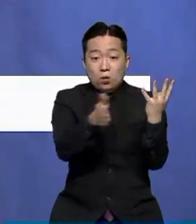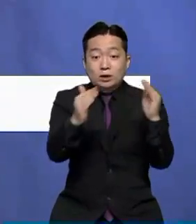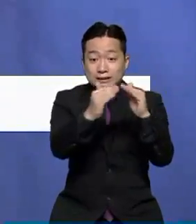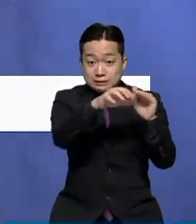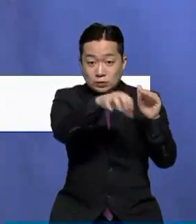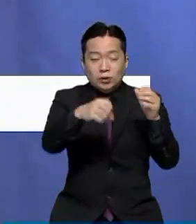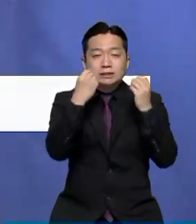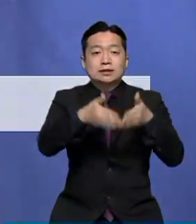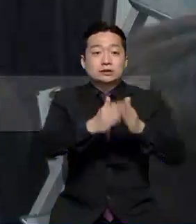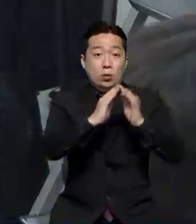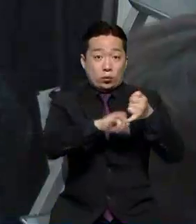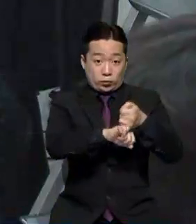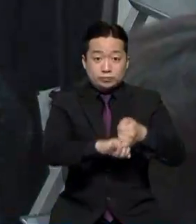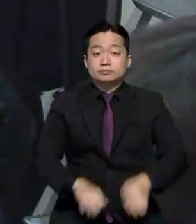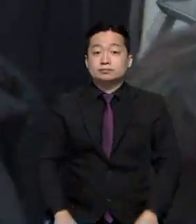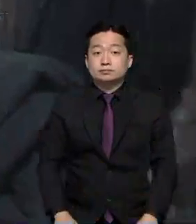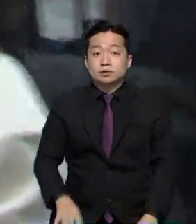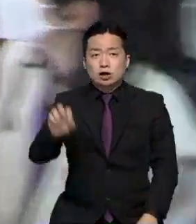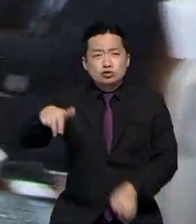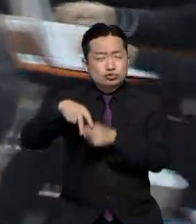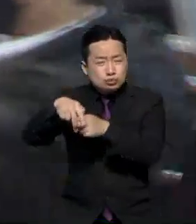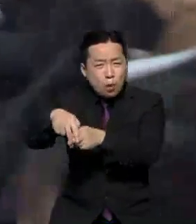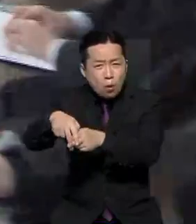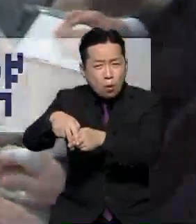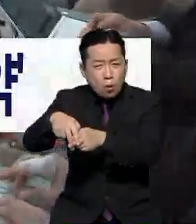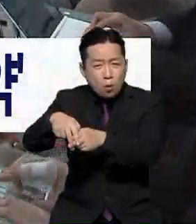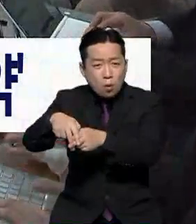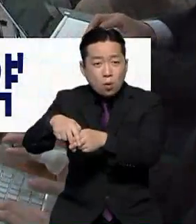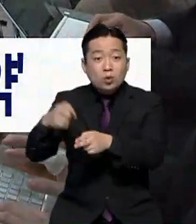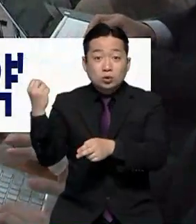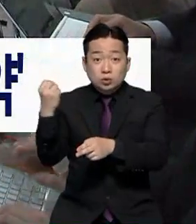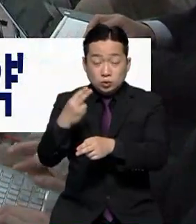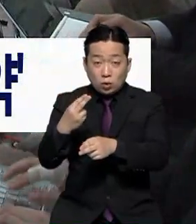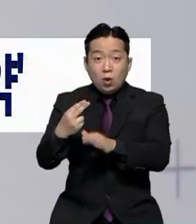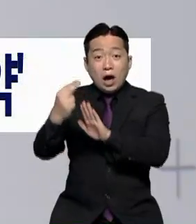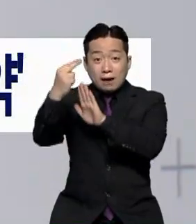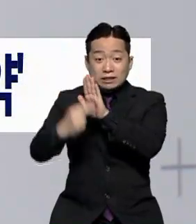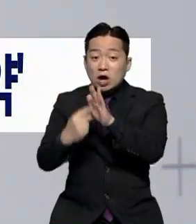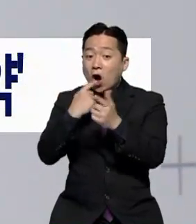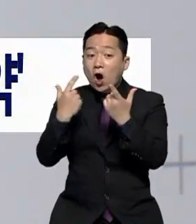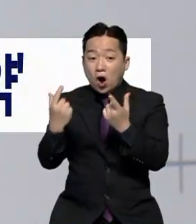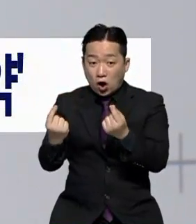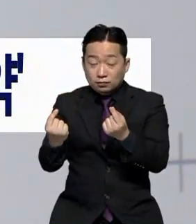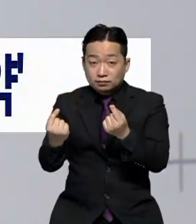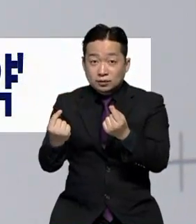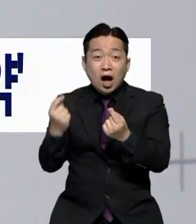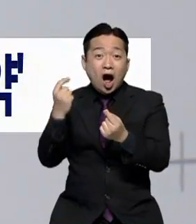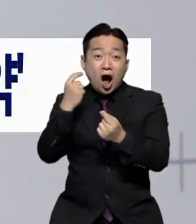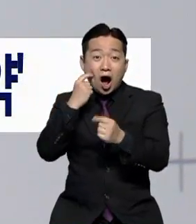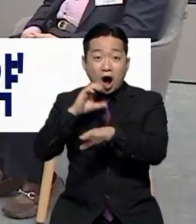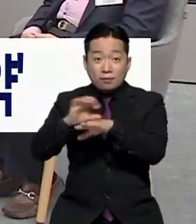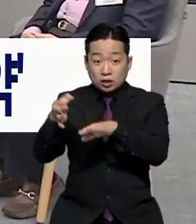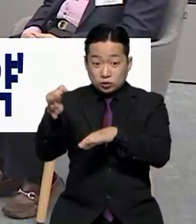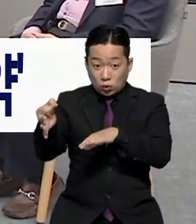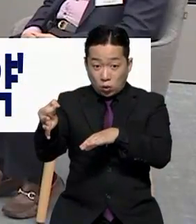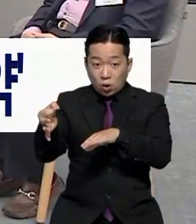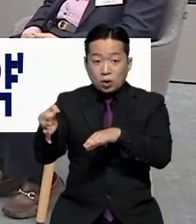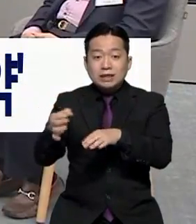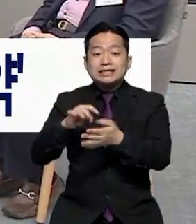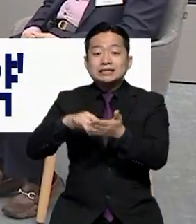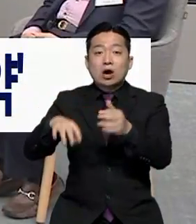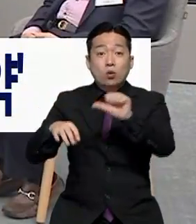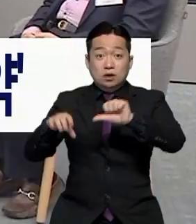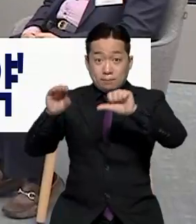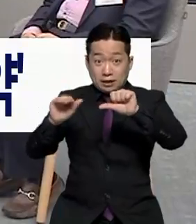주거지역을 신설하겠습니다. 윤 후보가 가상자산 과세 기준을 5천만 원으로 올리겠다고 치고 나가자 바로 다음